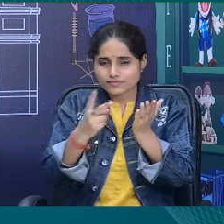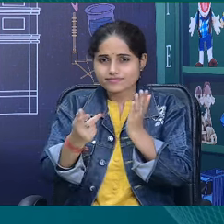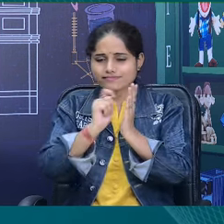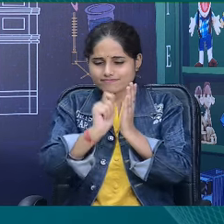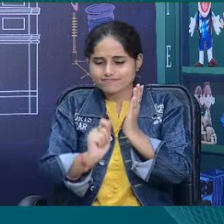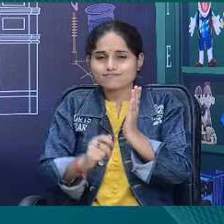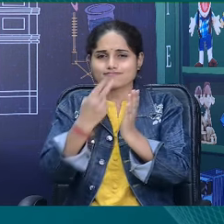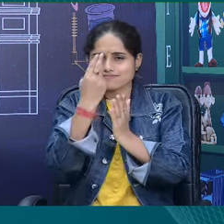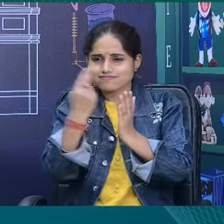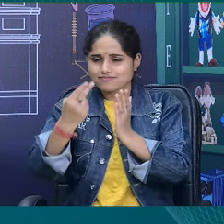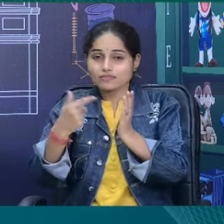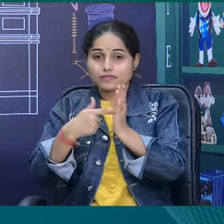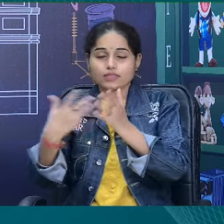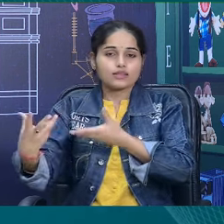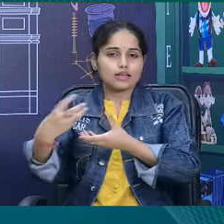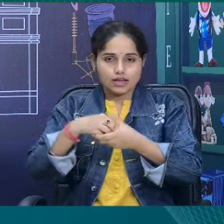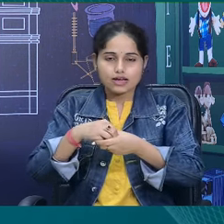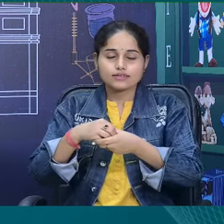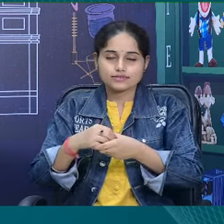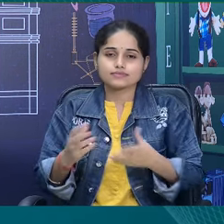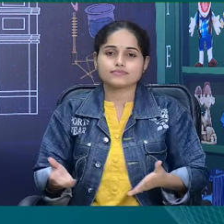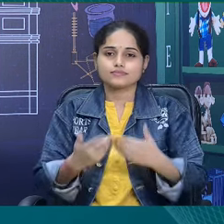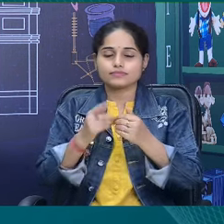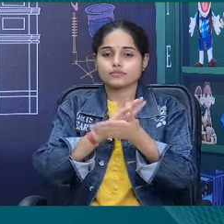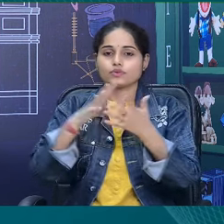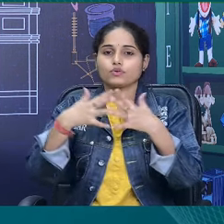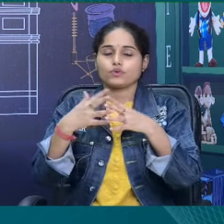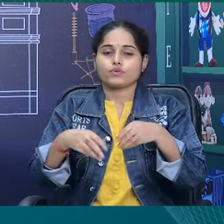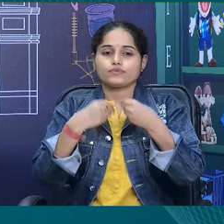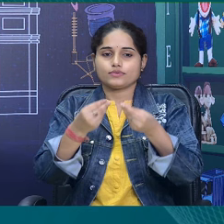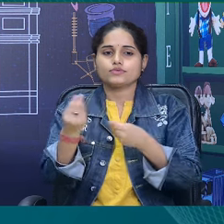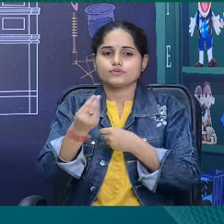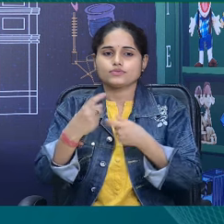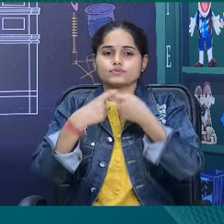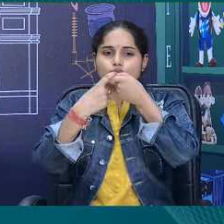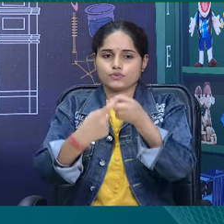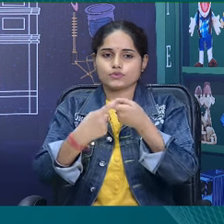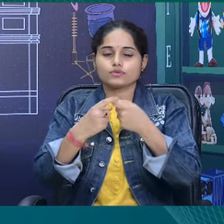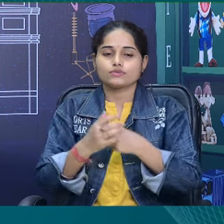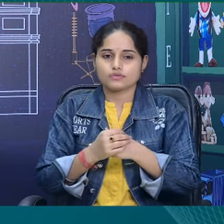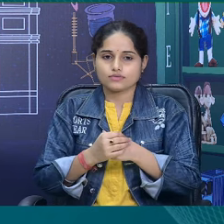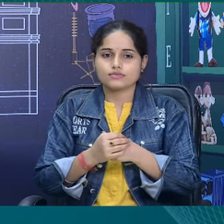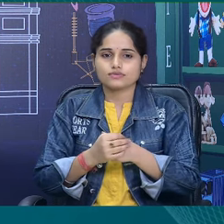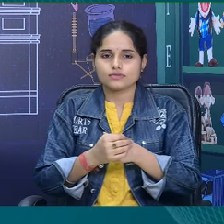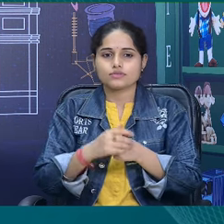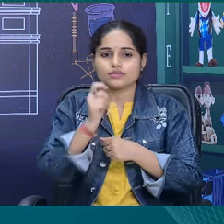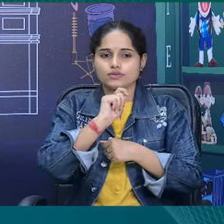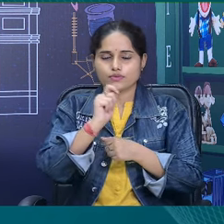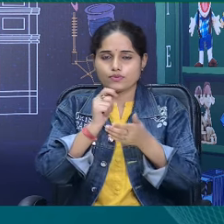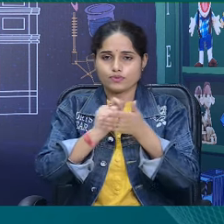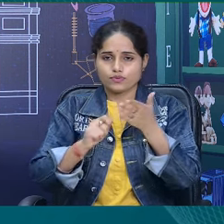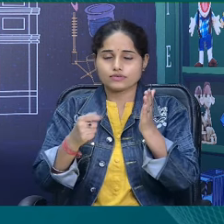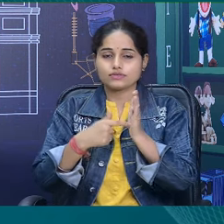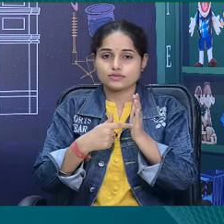सर जी तो होमवर्क की तरफ हम चलते हैं मैम और जी सर सर कुछ क्वेश्चंस मैंने यहां पर बच्चों के लिए लिखे हैं